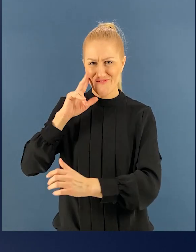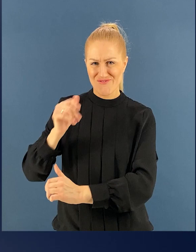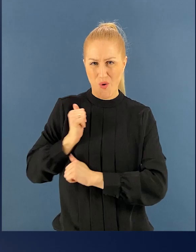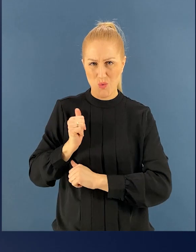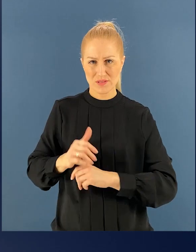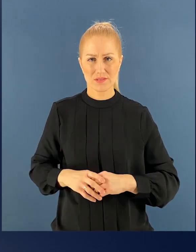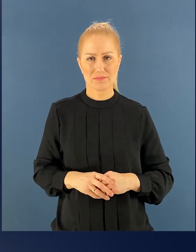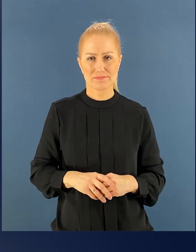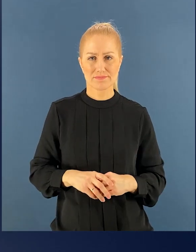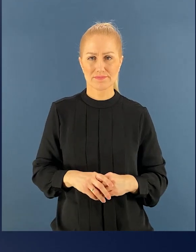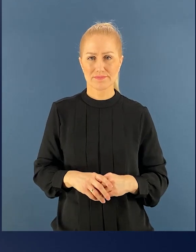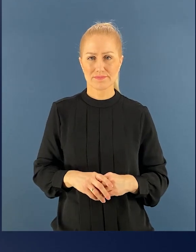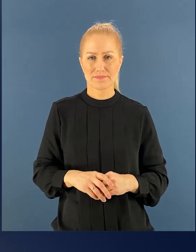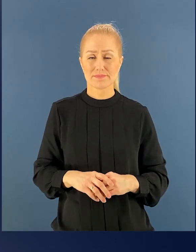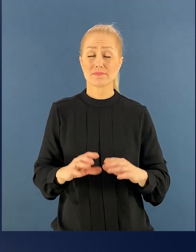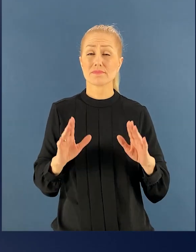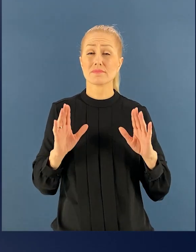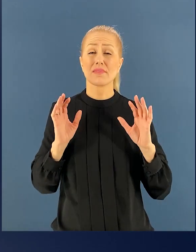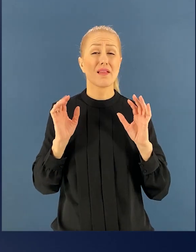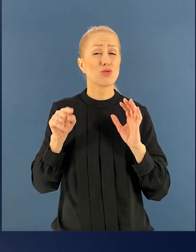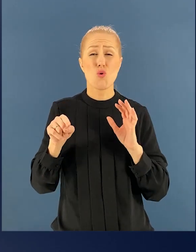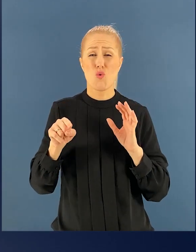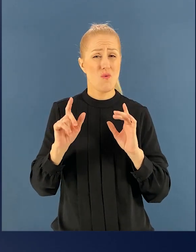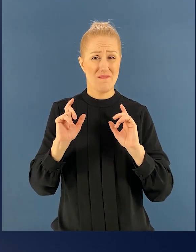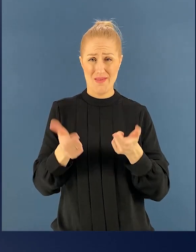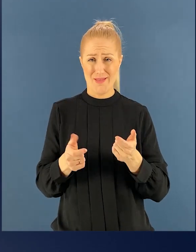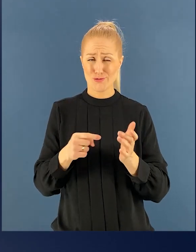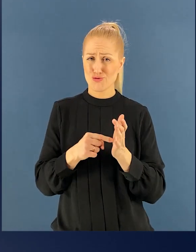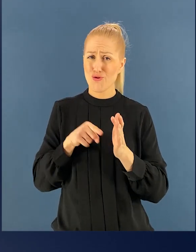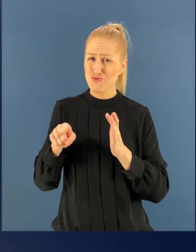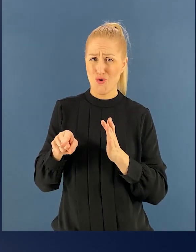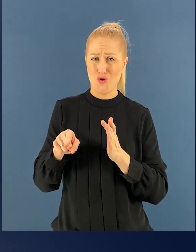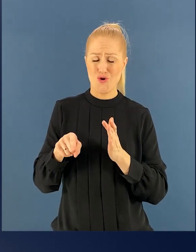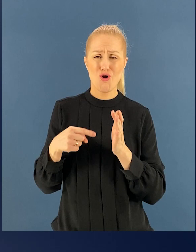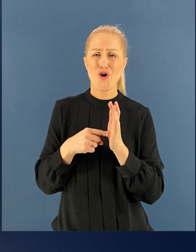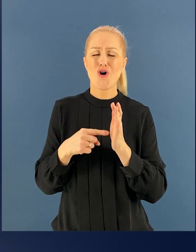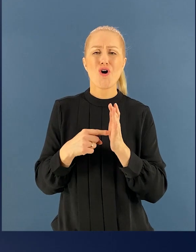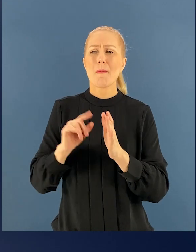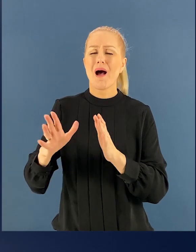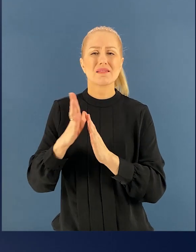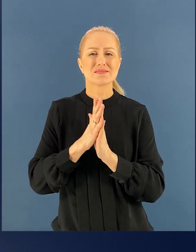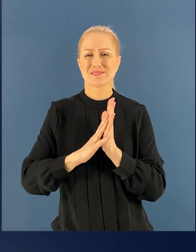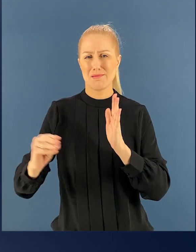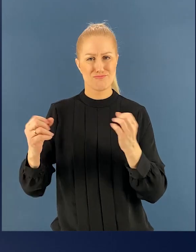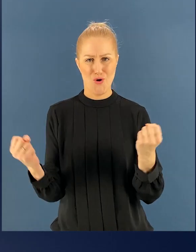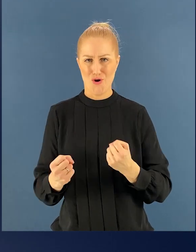Ale to wydarzenie ma ten niezwykły symbol, a